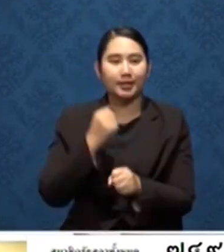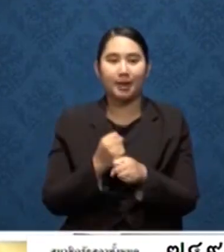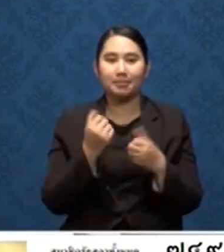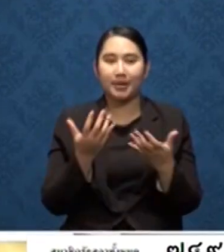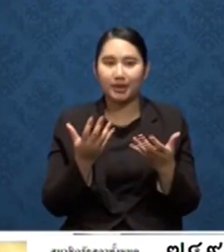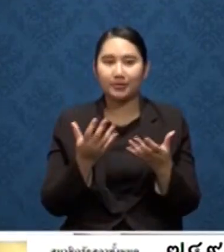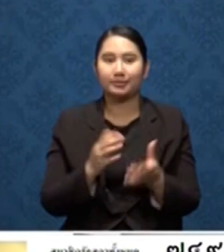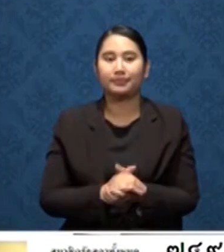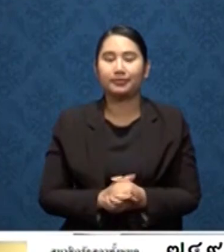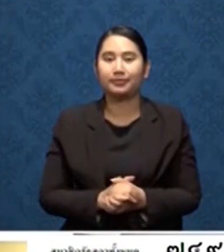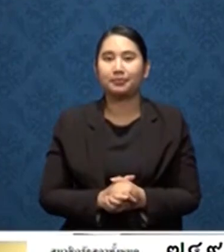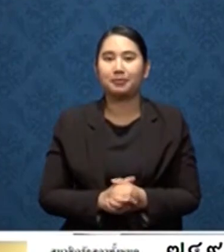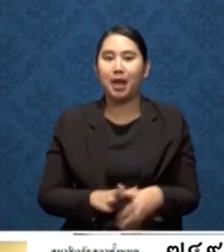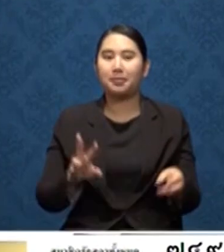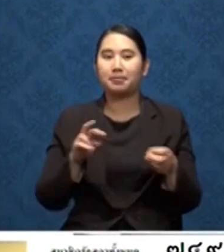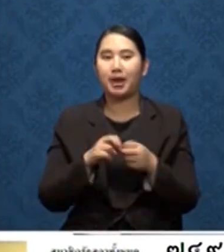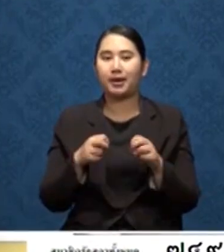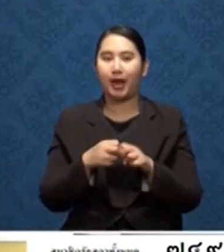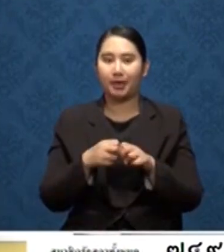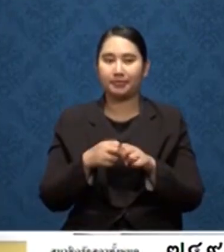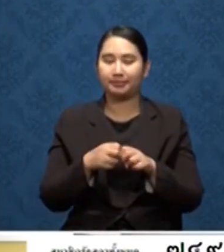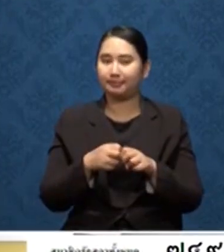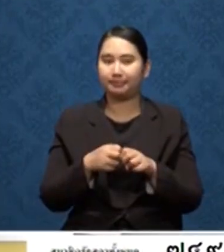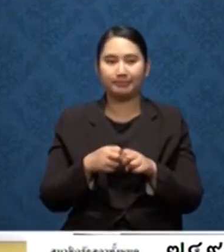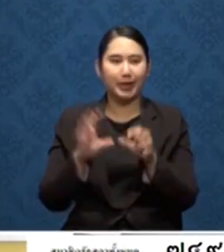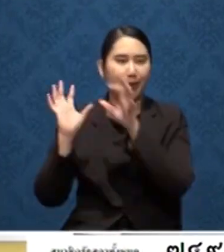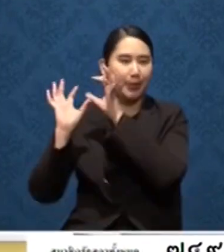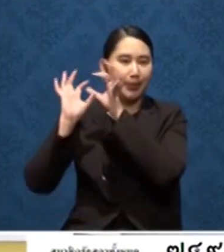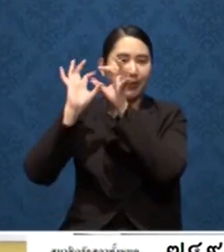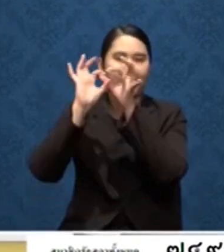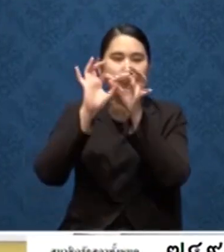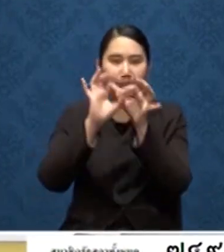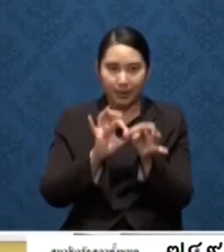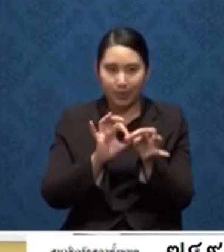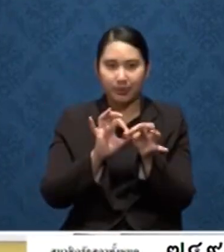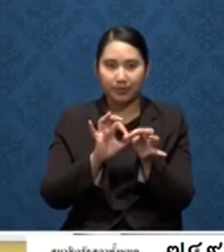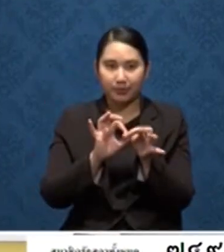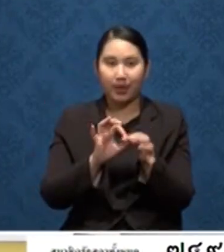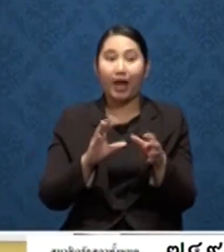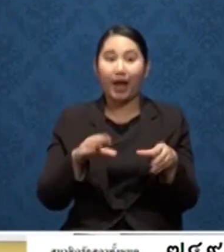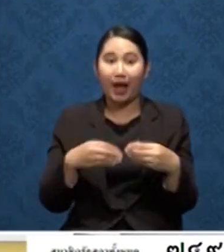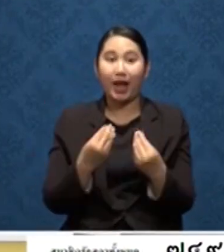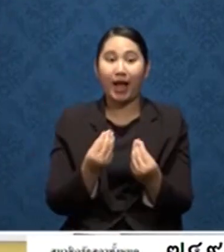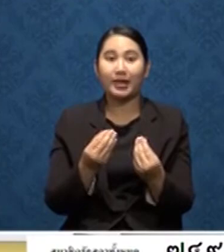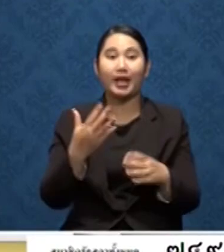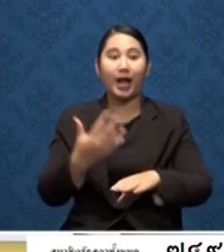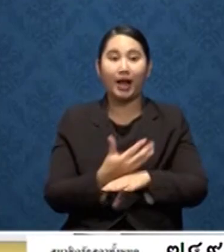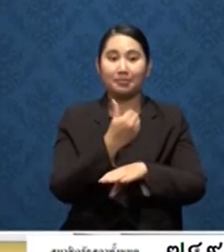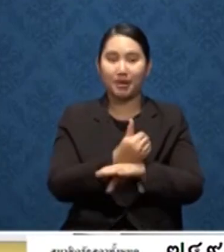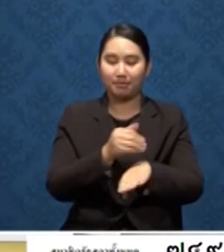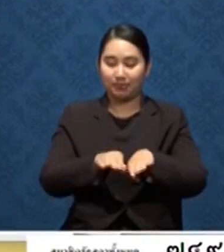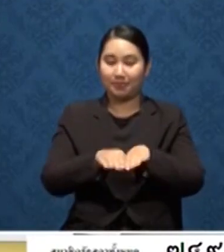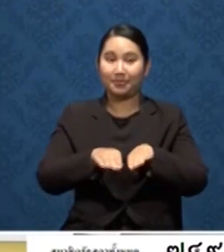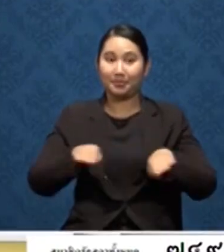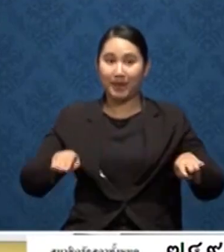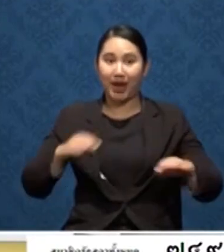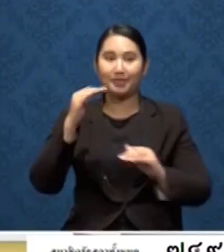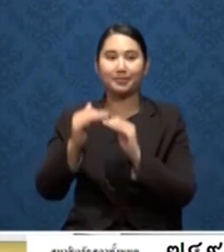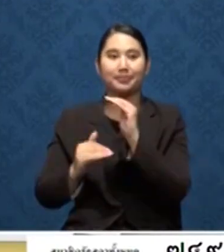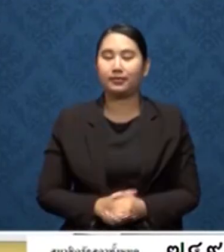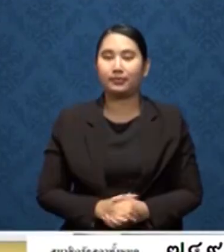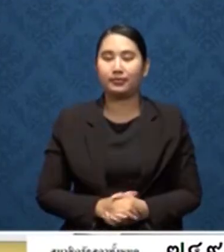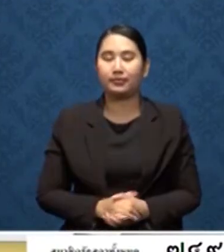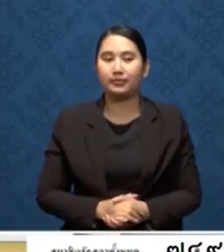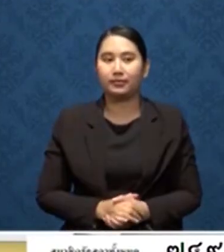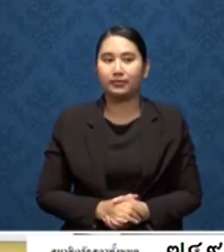ความไม่ปกติที่สืบทอดมาจากอดีตเพราะคืนความปกติให้ประเทศไทยเดินไปสู่อนาคตได้